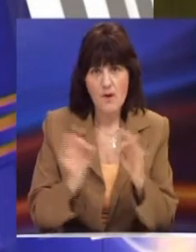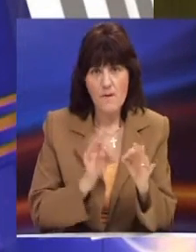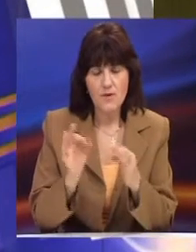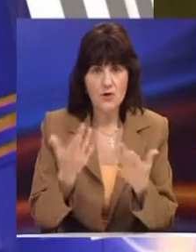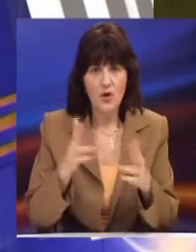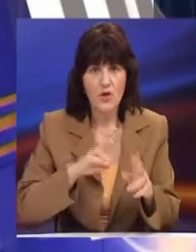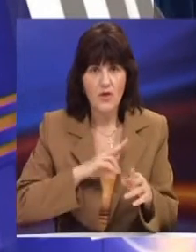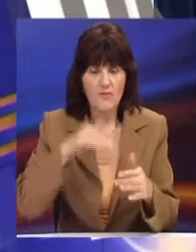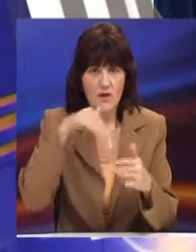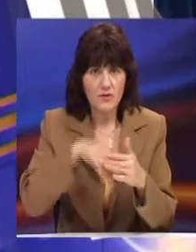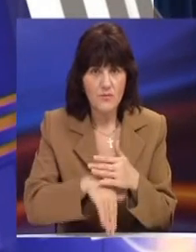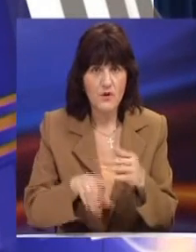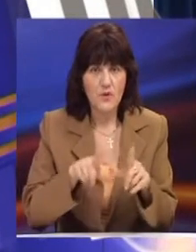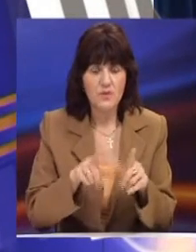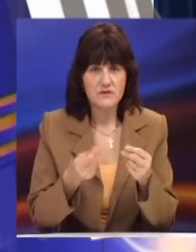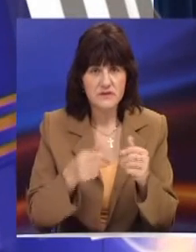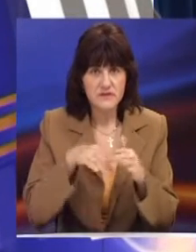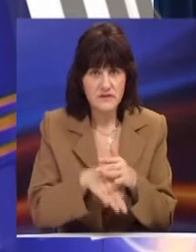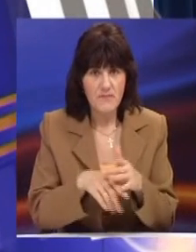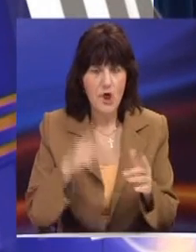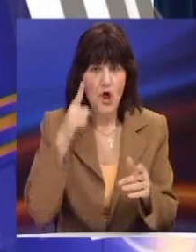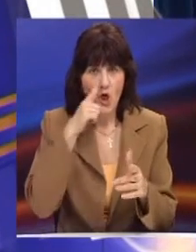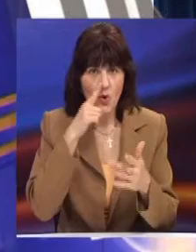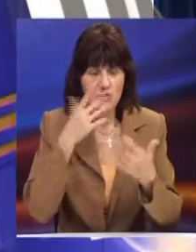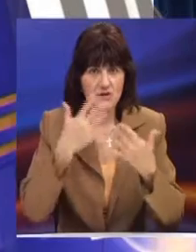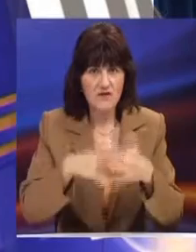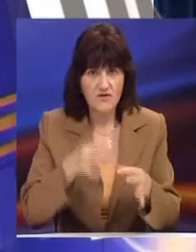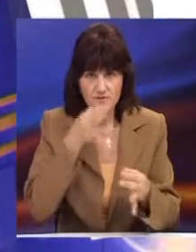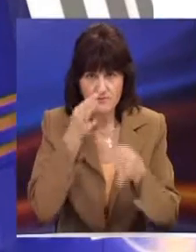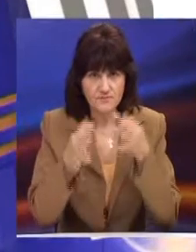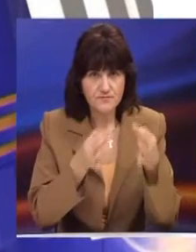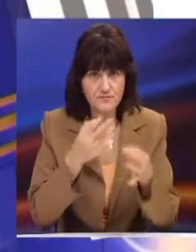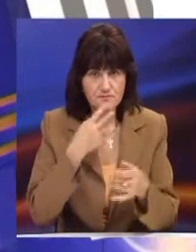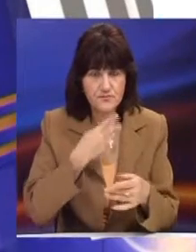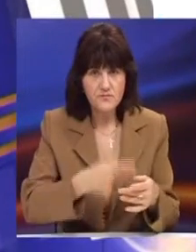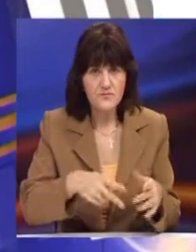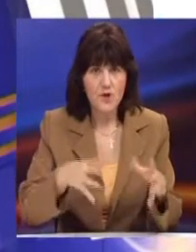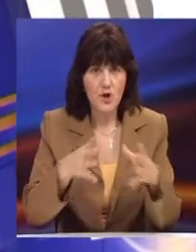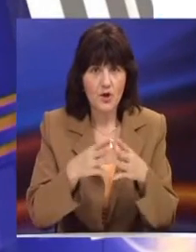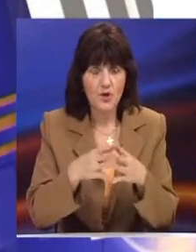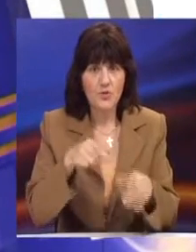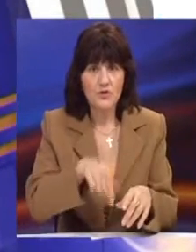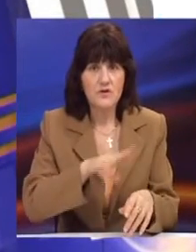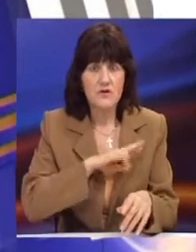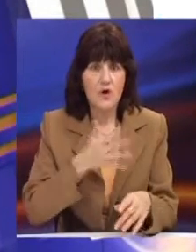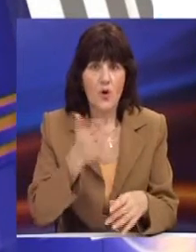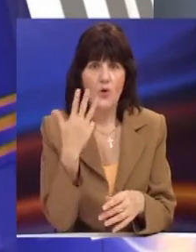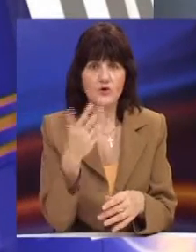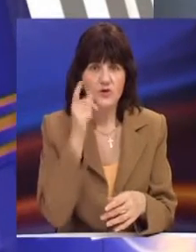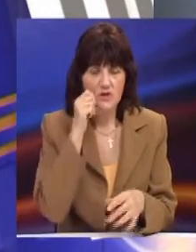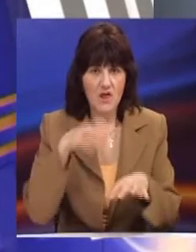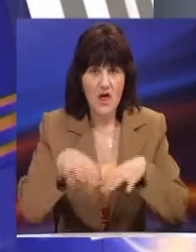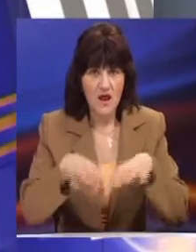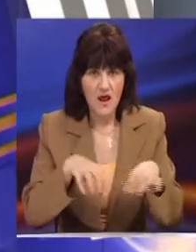procjena geoloških rezervi. Izvođač radova je ruska kompanija Kaliningrad i u svom redovnom timu ima oko 40 radnika, ali će